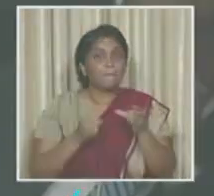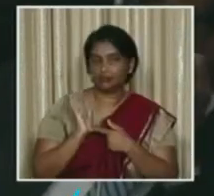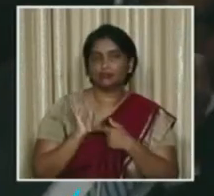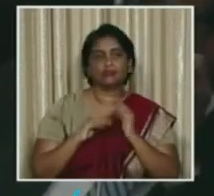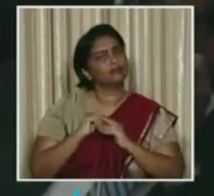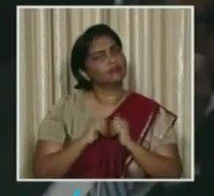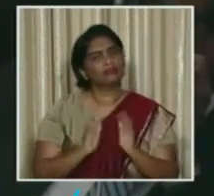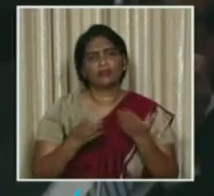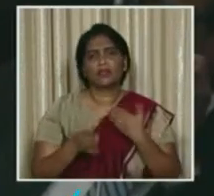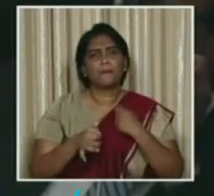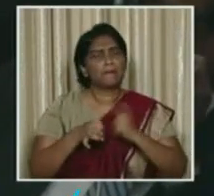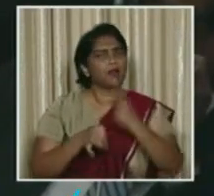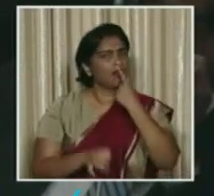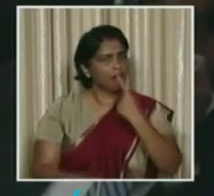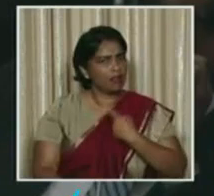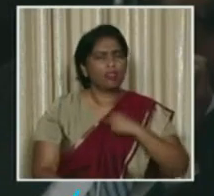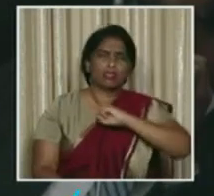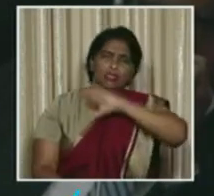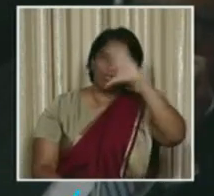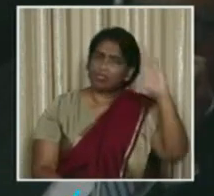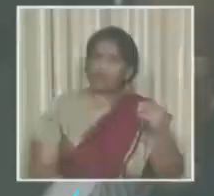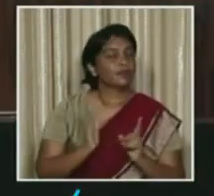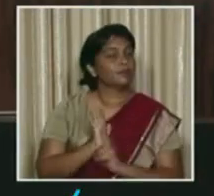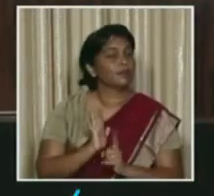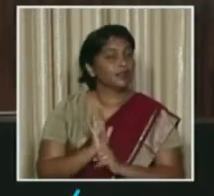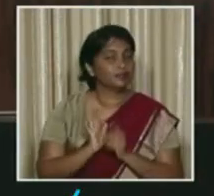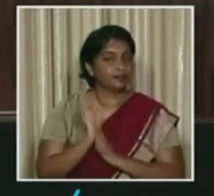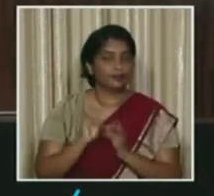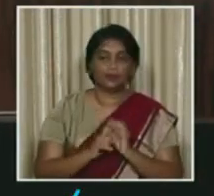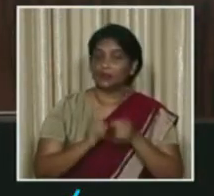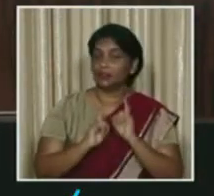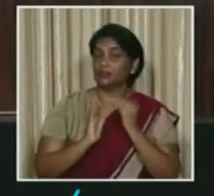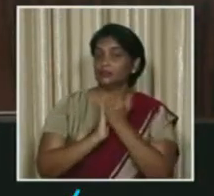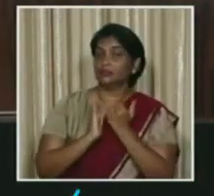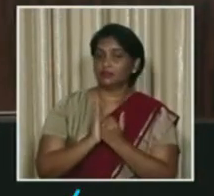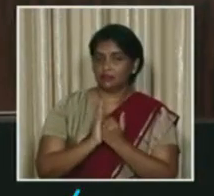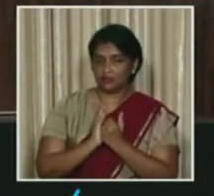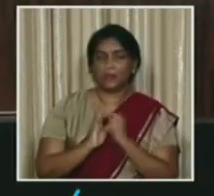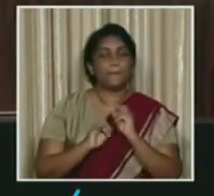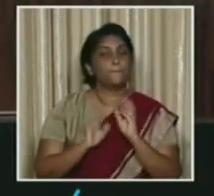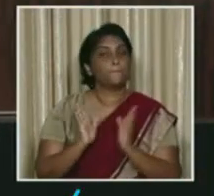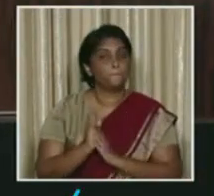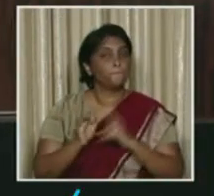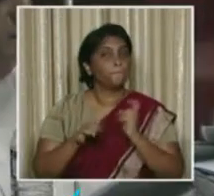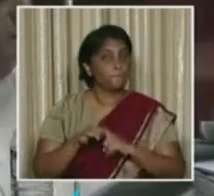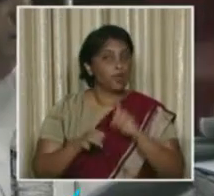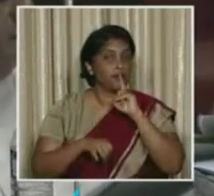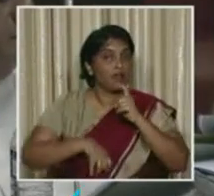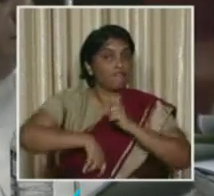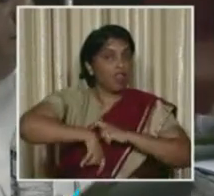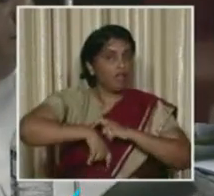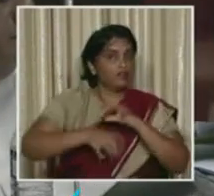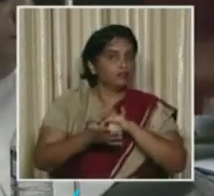පක්ෂනායක කමිටු මගෙන් ප්‍රශ්න අහන දවසම ඉල්ලුවත් මම සූදානම් උත්තර දෙන්න. ස්ථාවර නියෝගවල තියෙනවා අගමැතිතුමාගේ ප්‍රශ්න අහන්න වෙලාවක් වෙන්